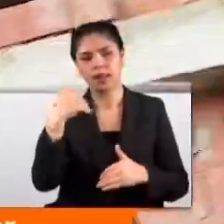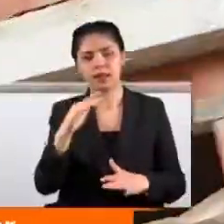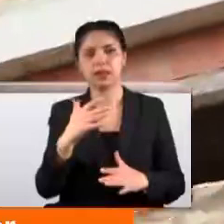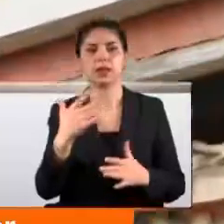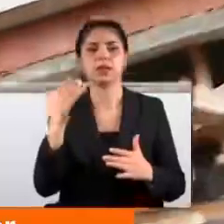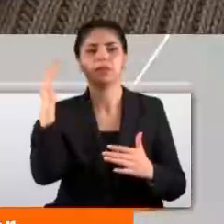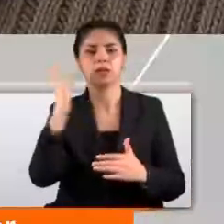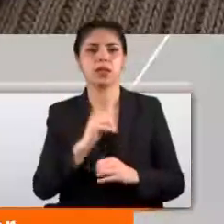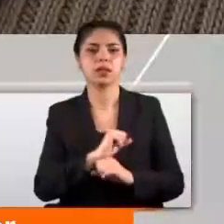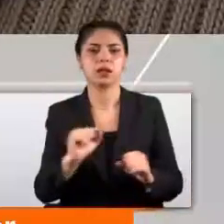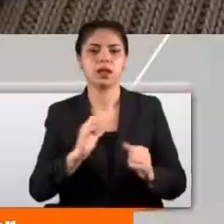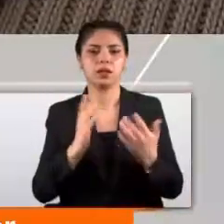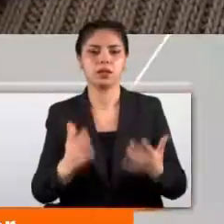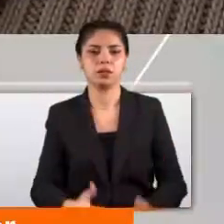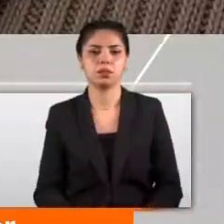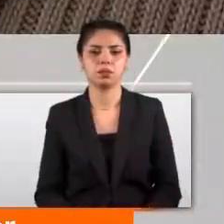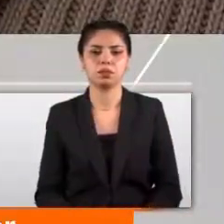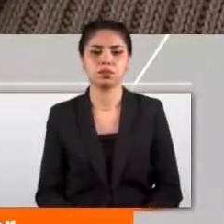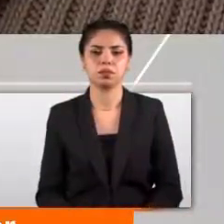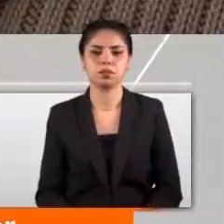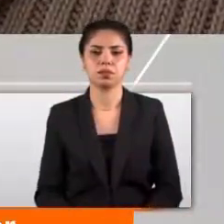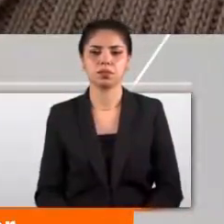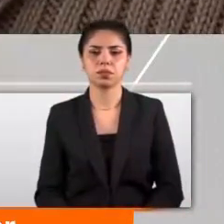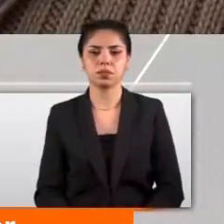bir mağduriyet var. Burada hiçbir insan evladı oturmaz,